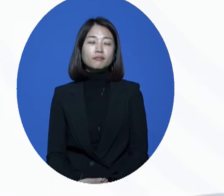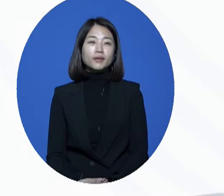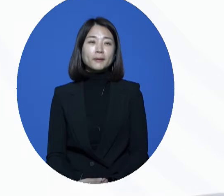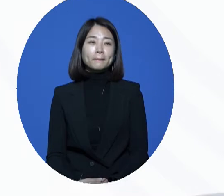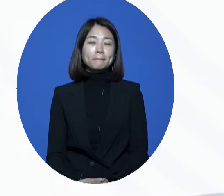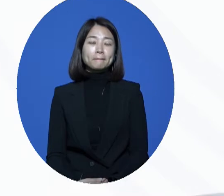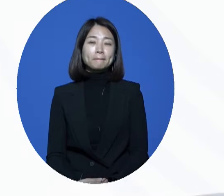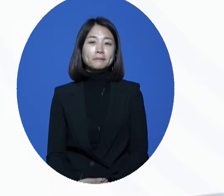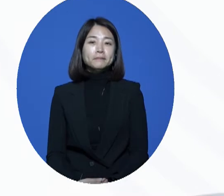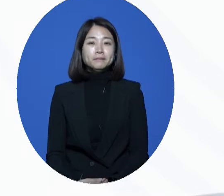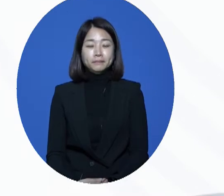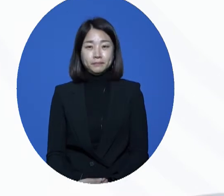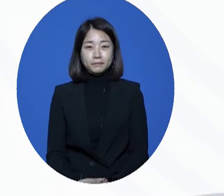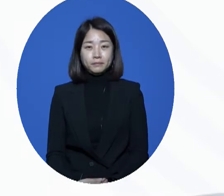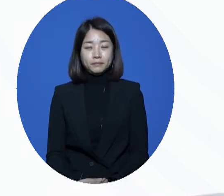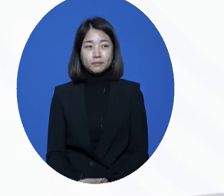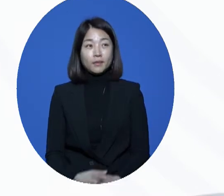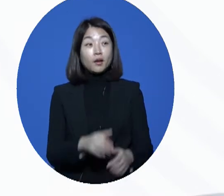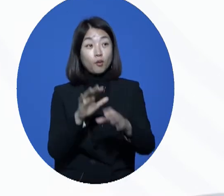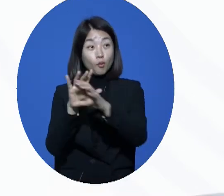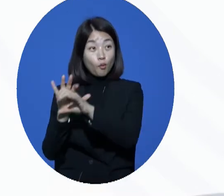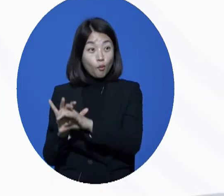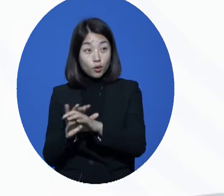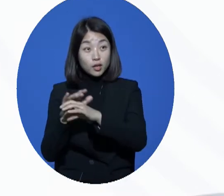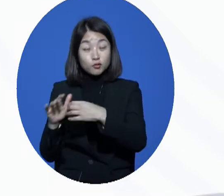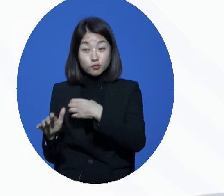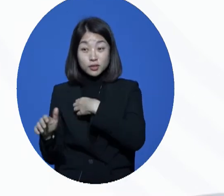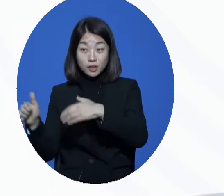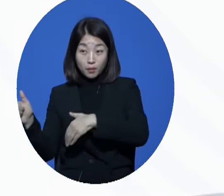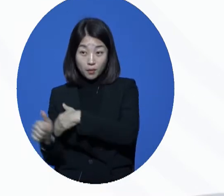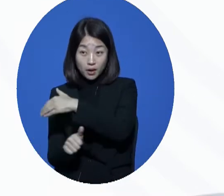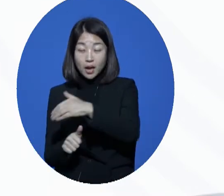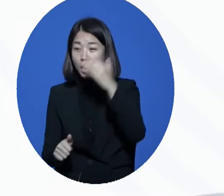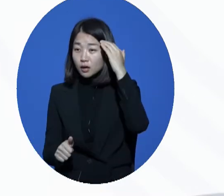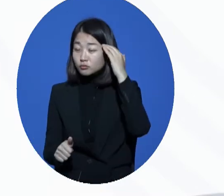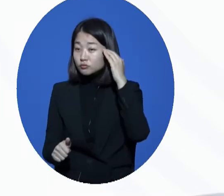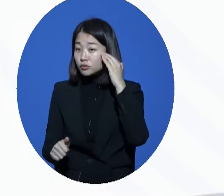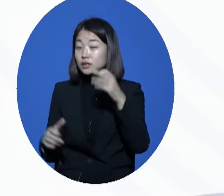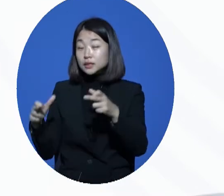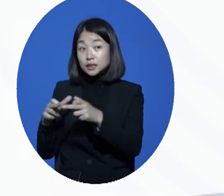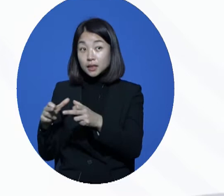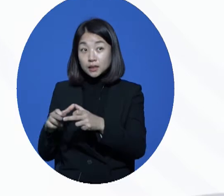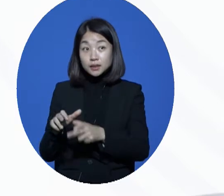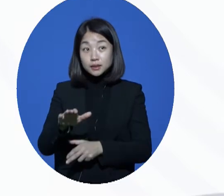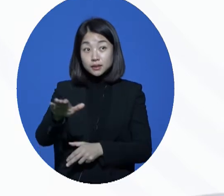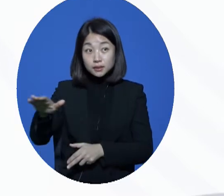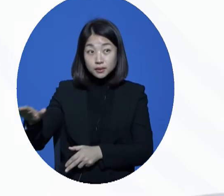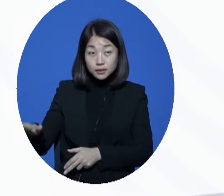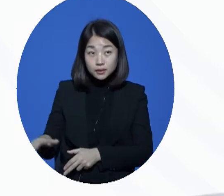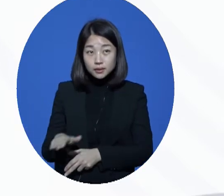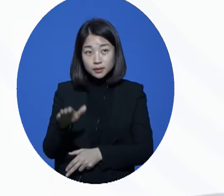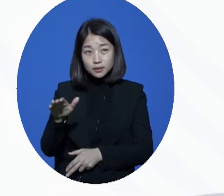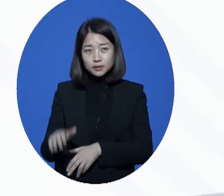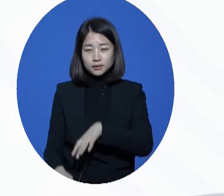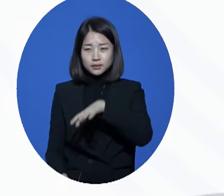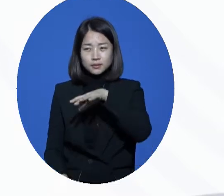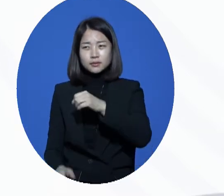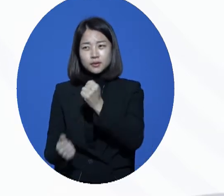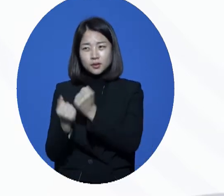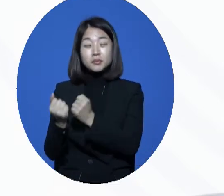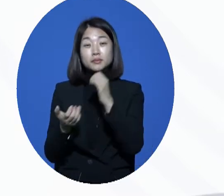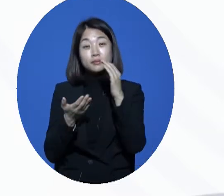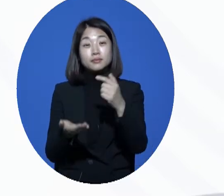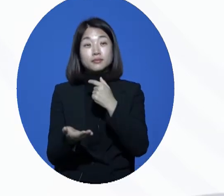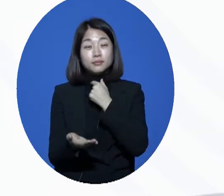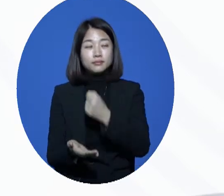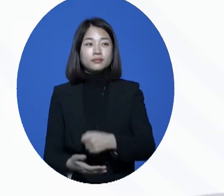제가 말씀드리려고 하는 것은 코로나19 위기 동안 한국의 장애인이 겪고 있는 이 현황들을 우선 말씀드리고 싶었는데요.